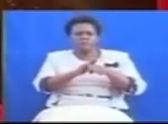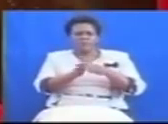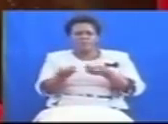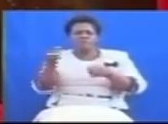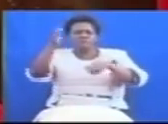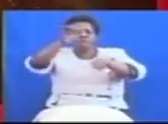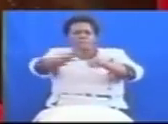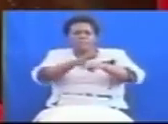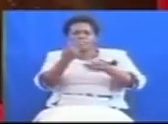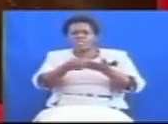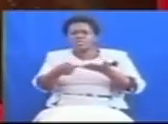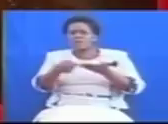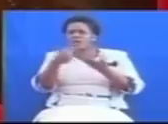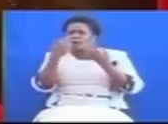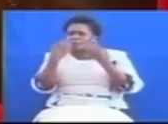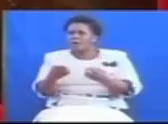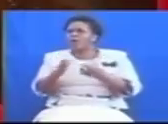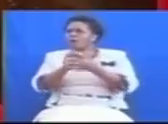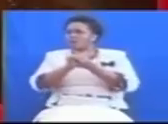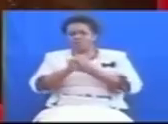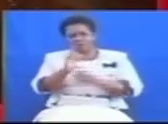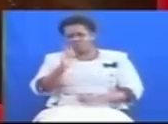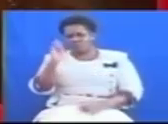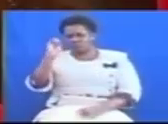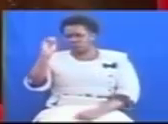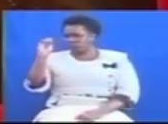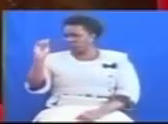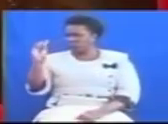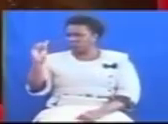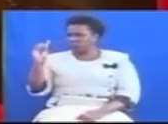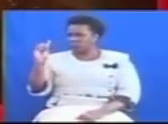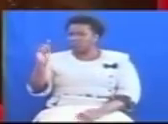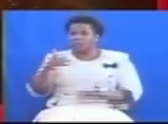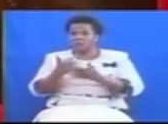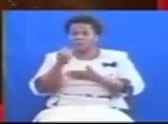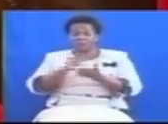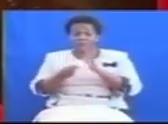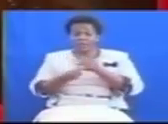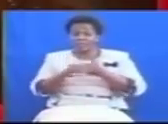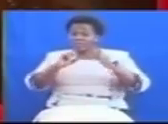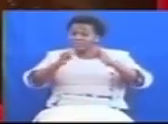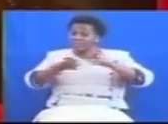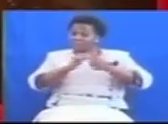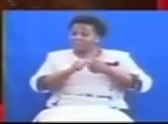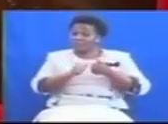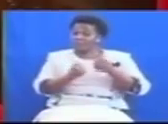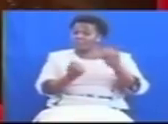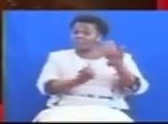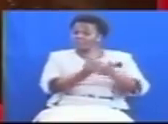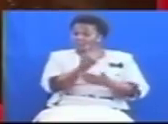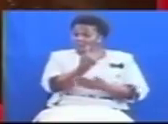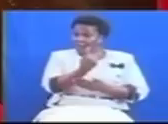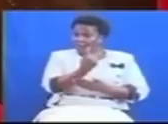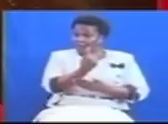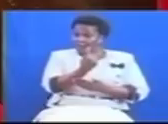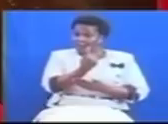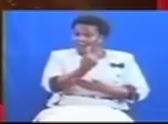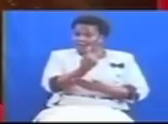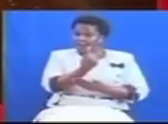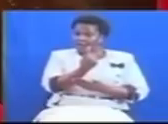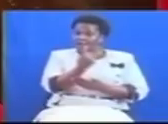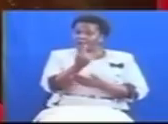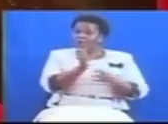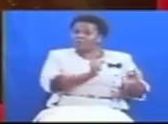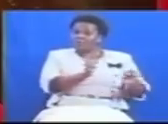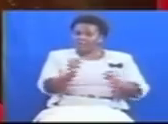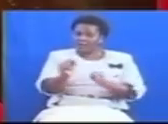wakati mwingine ndipo makosa yanapofanyika, kwamba inatokea tatizo ambalo lipo tu ni la kiutendaji, la